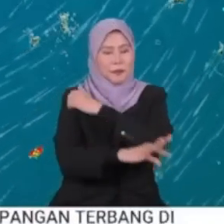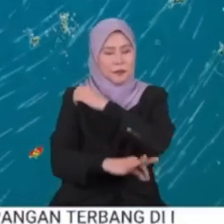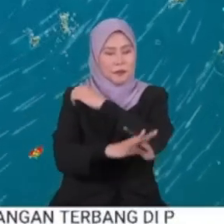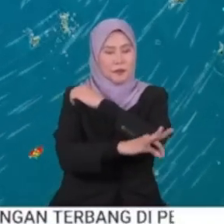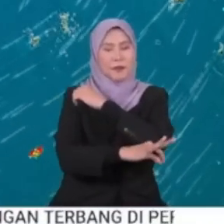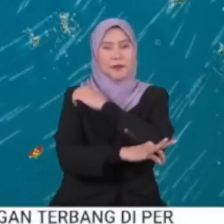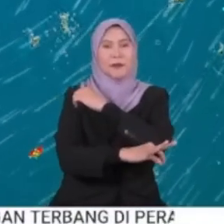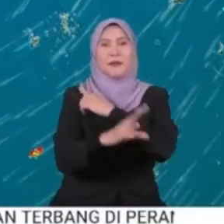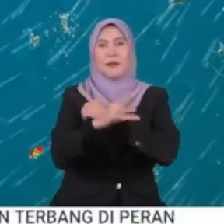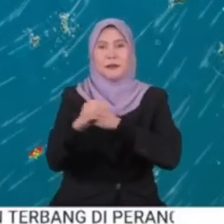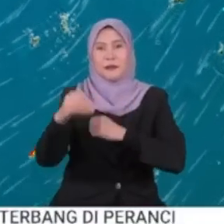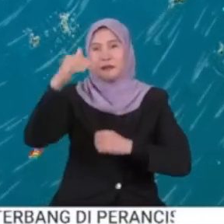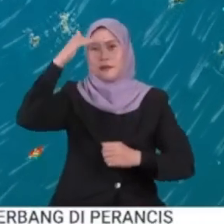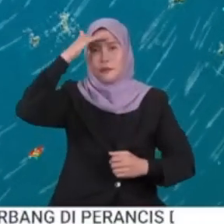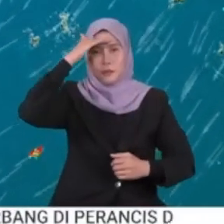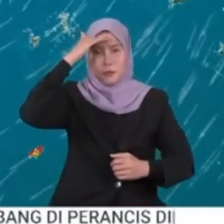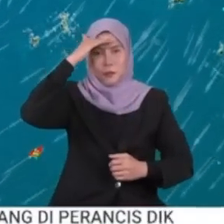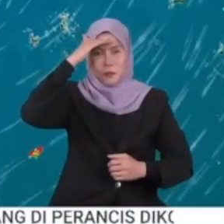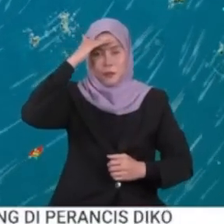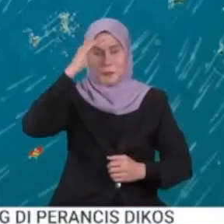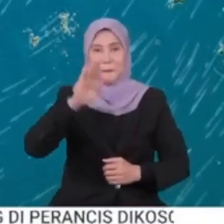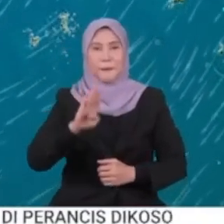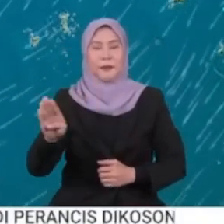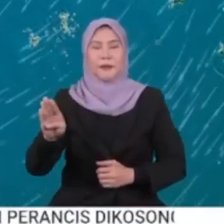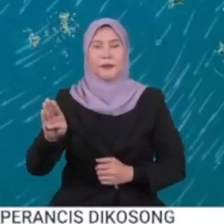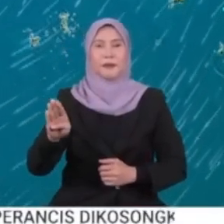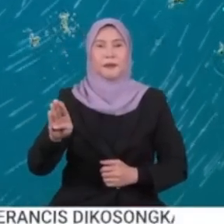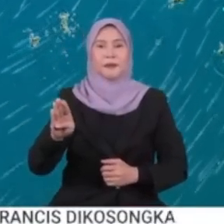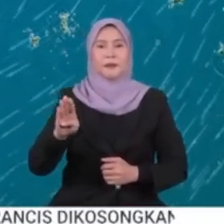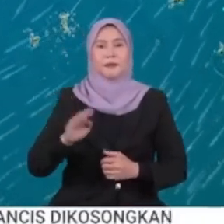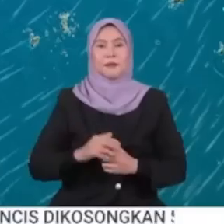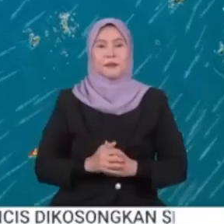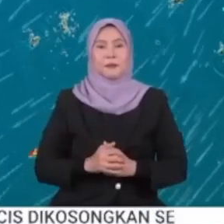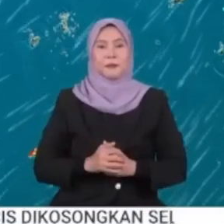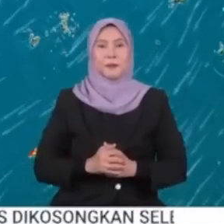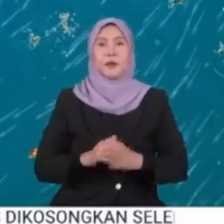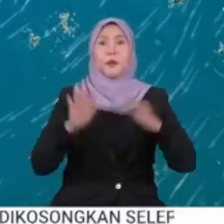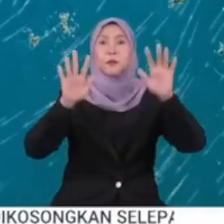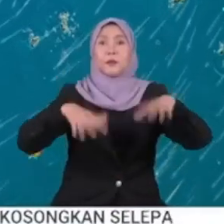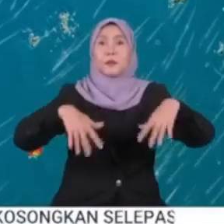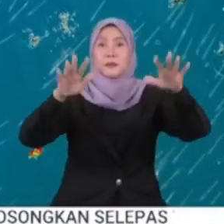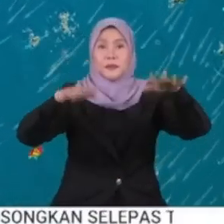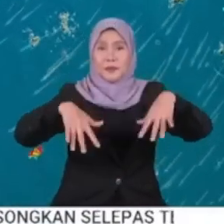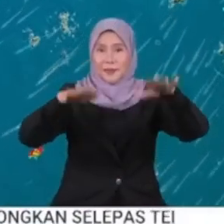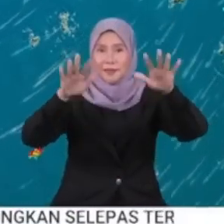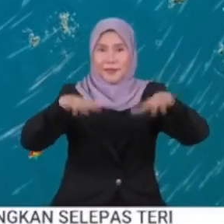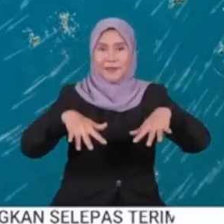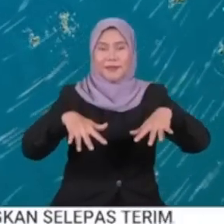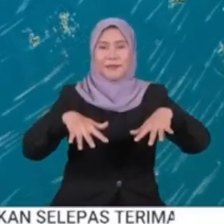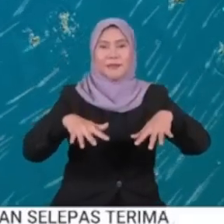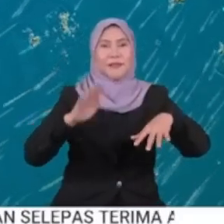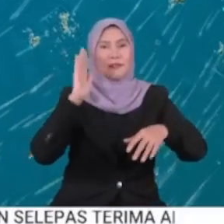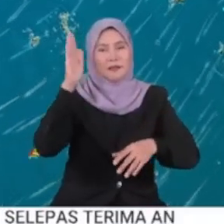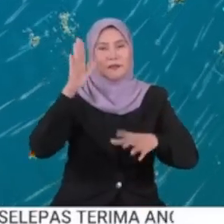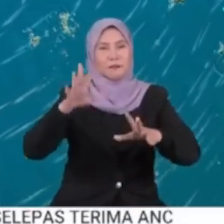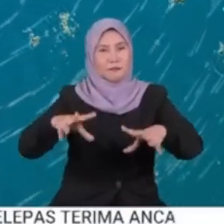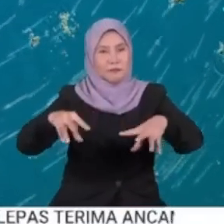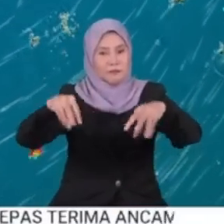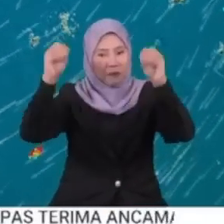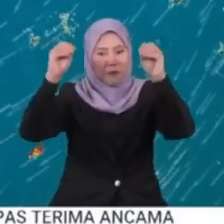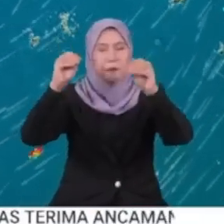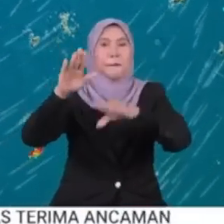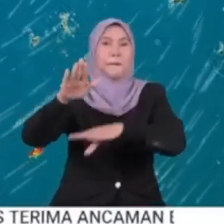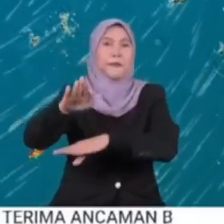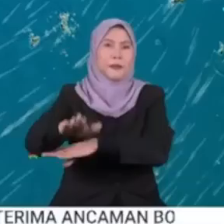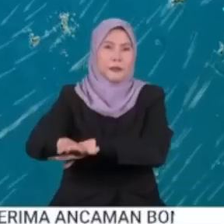Sembilan serta sedikit di Johor Barat Dan keadaan hujan dijangkakan akan kembali reda